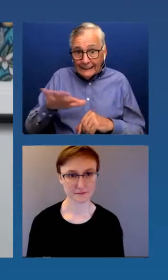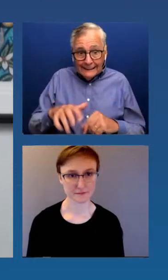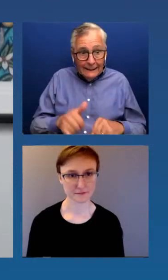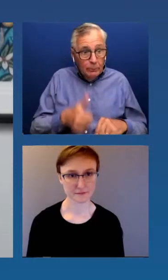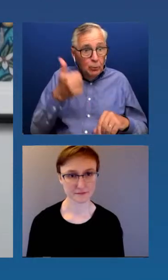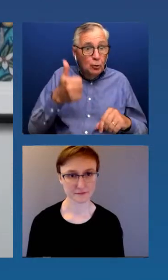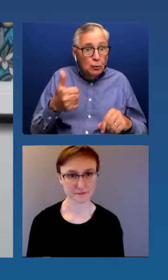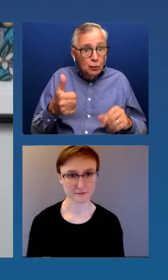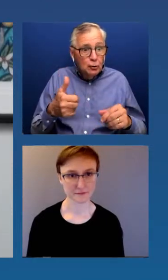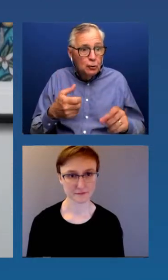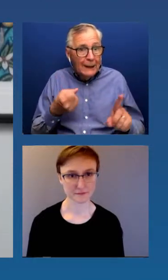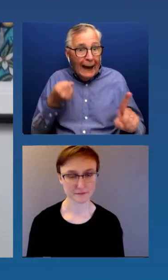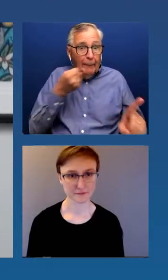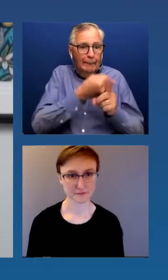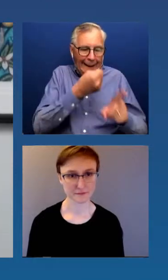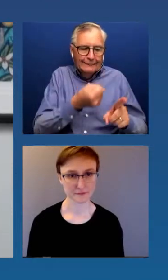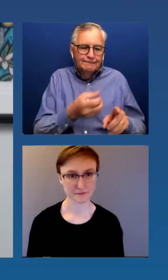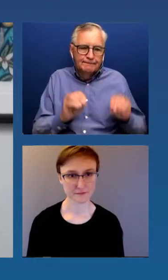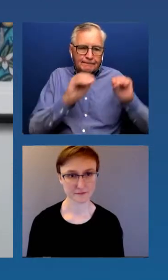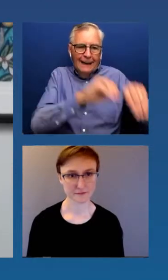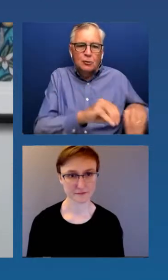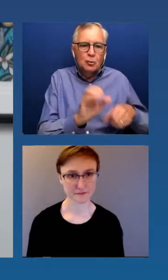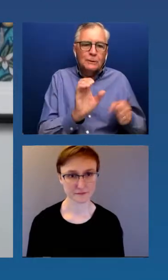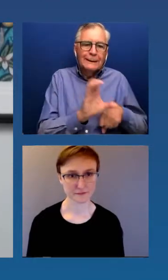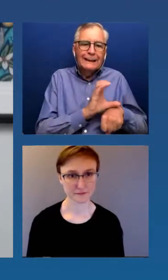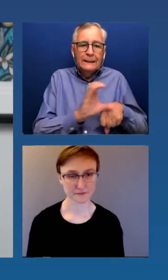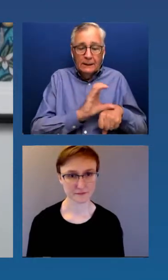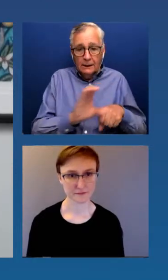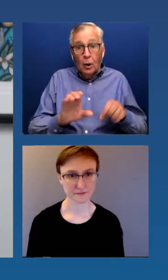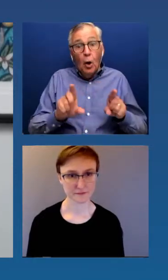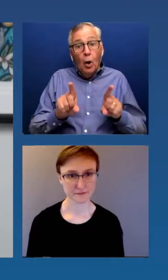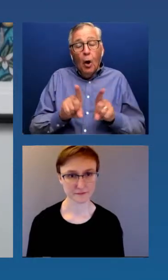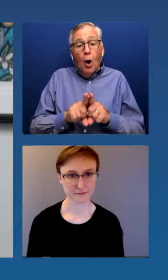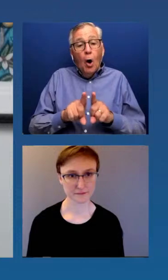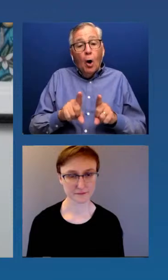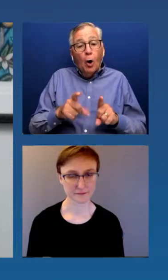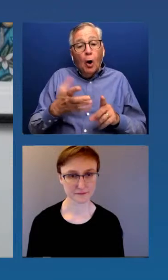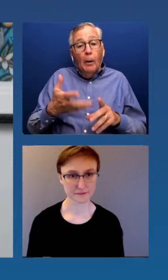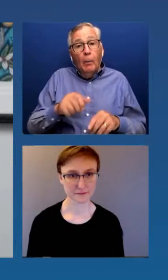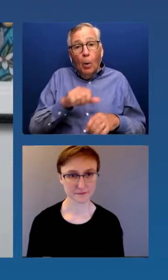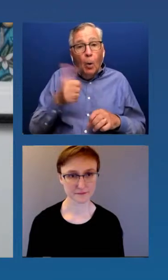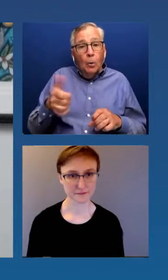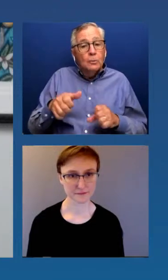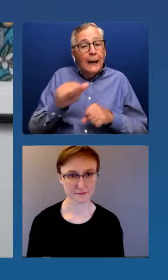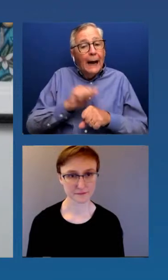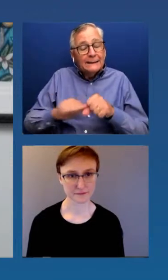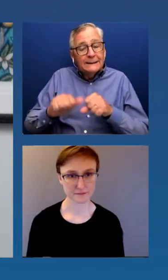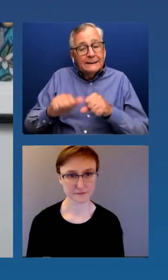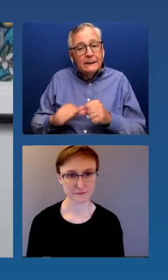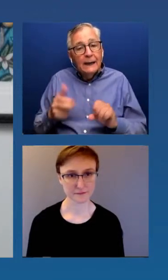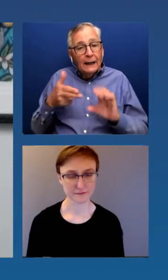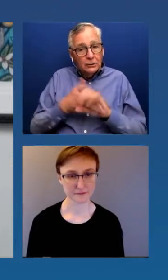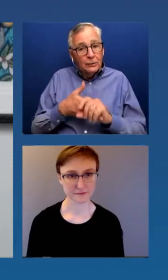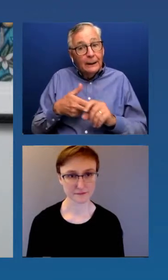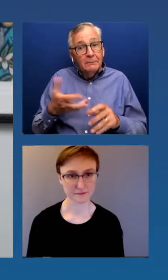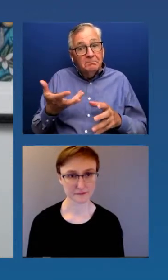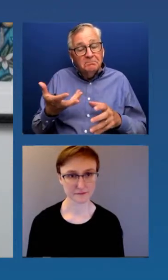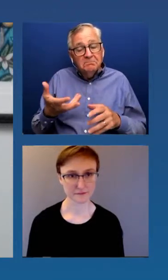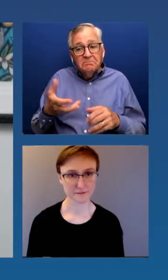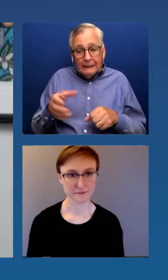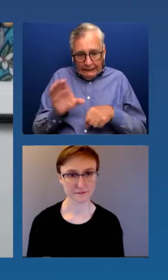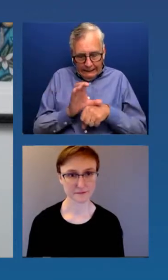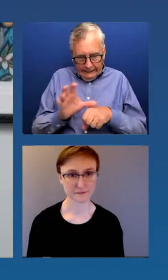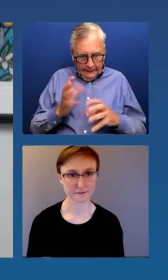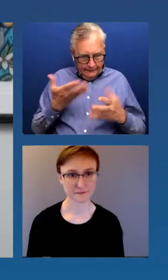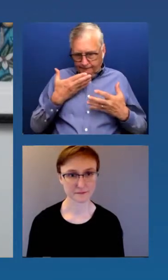les plus impactés. Et encore une fois, comme toutes nos autres activités d'engagement, ces cliniques sont placées et choisies